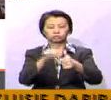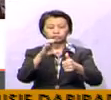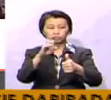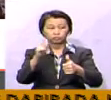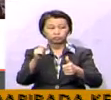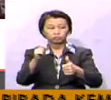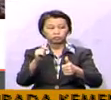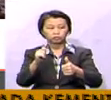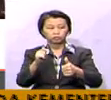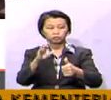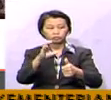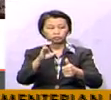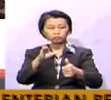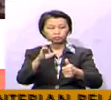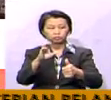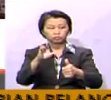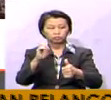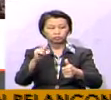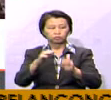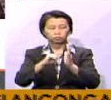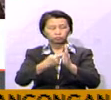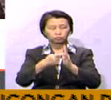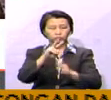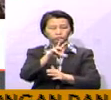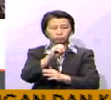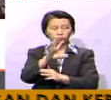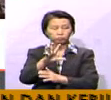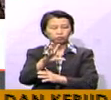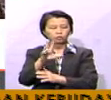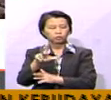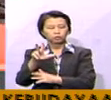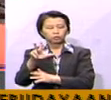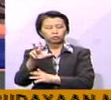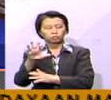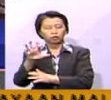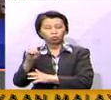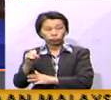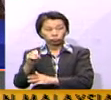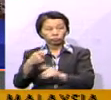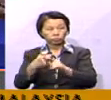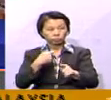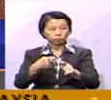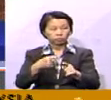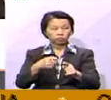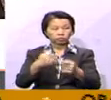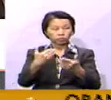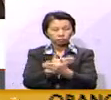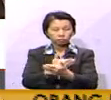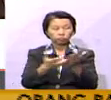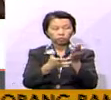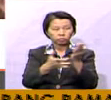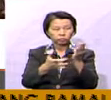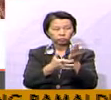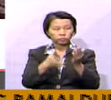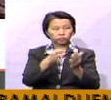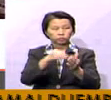Okay. So CKD, since kita launch 250 dan 390, so dari segi outlook, new technology,